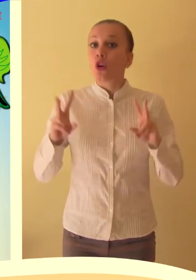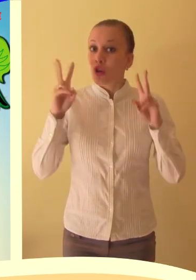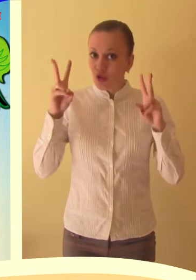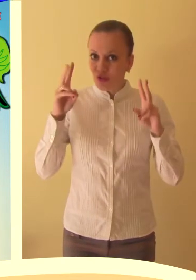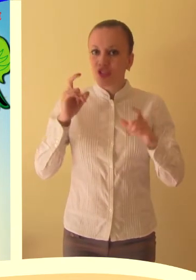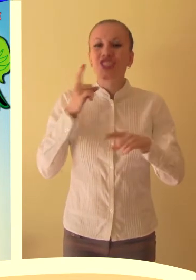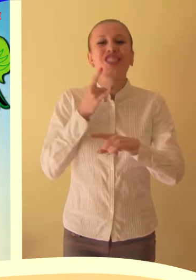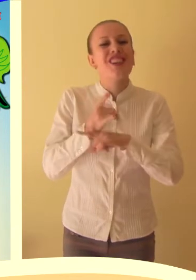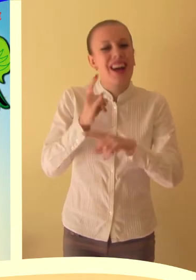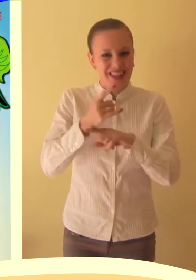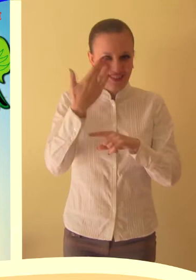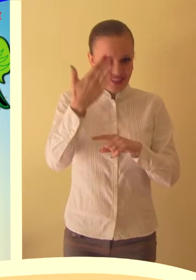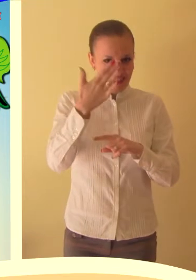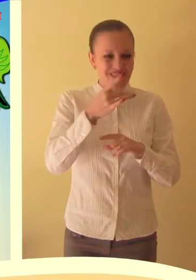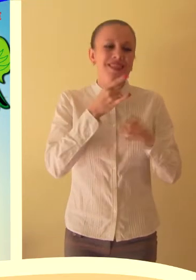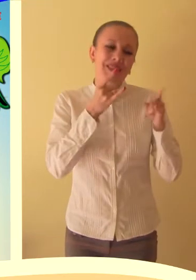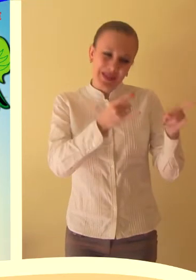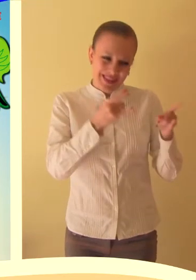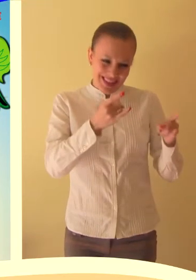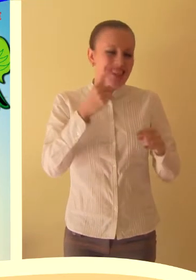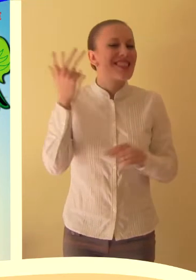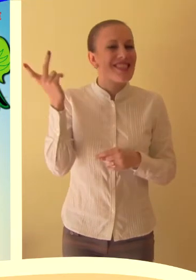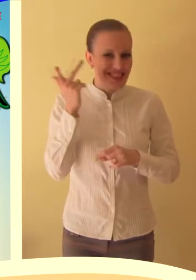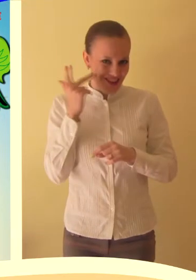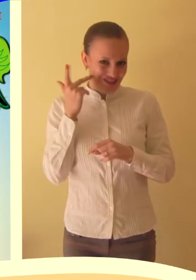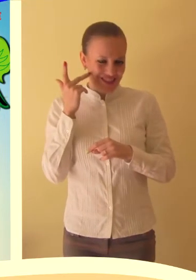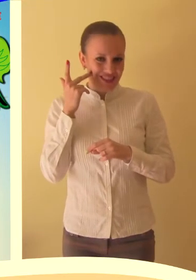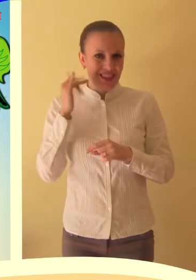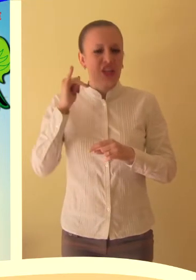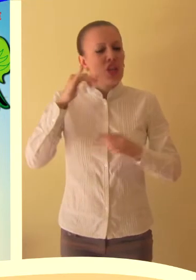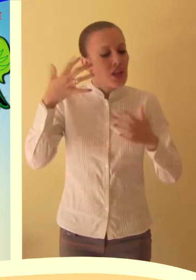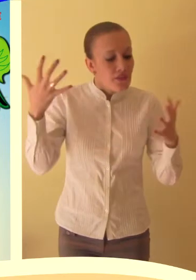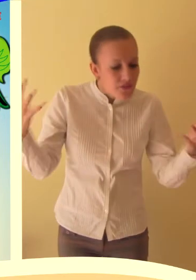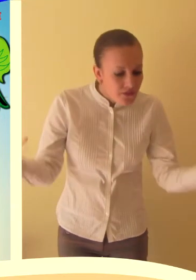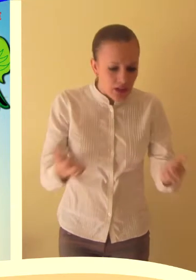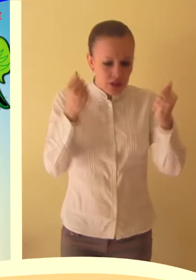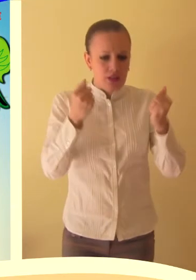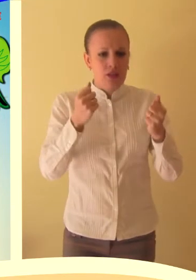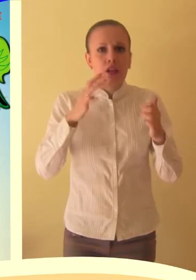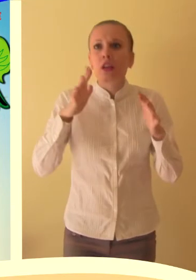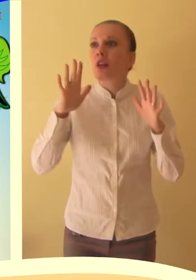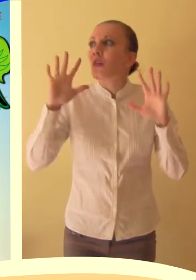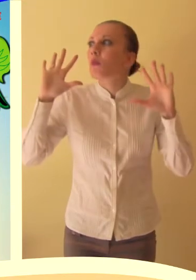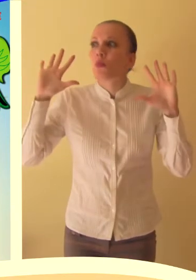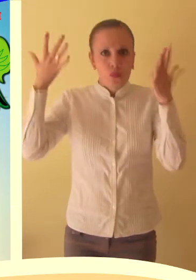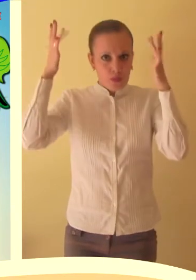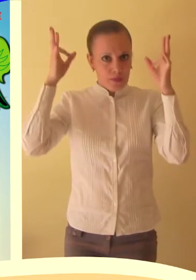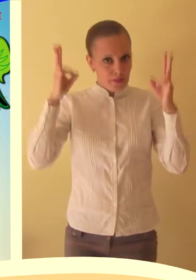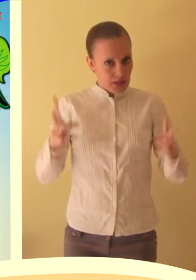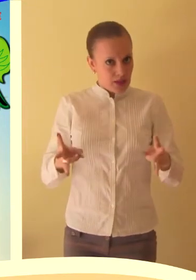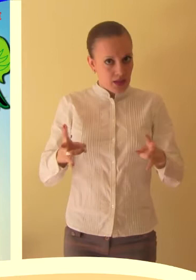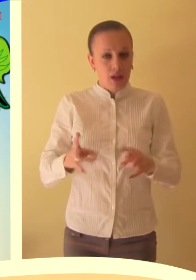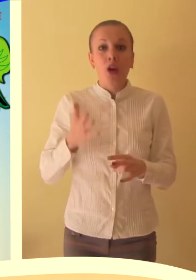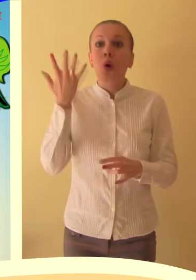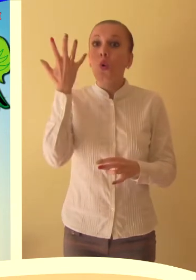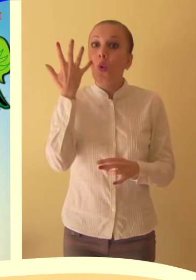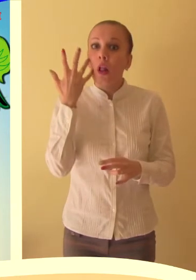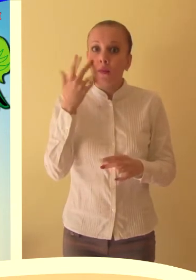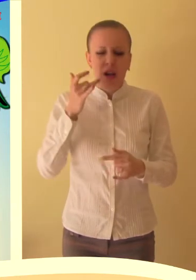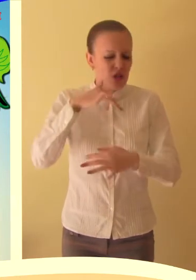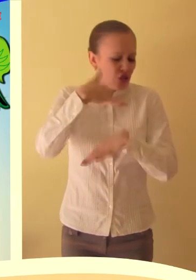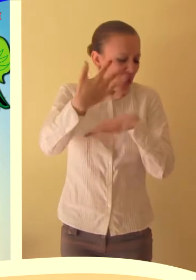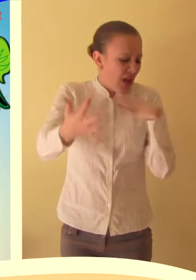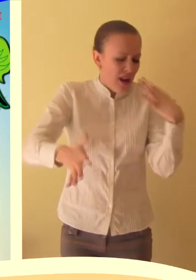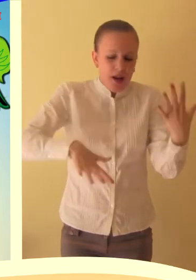Хто з жартів твоїх посміється завжди І виручить із-под якої біди